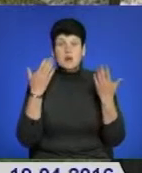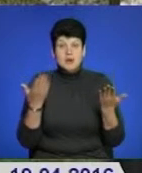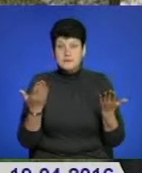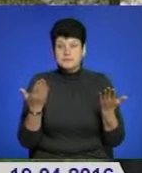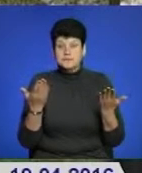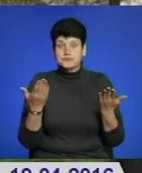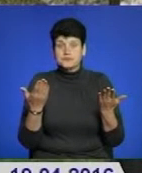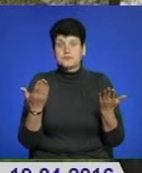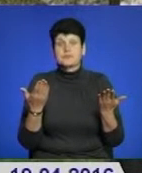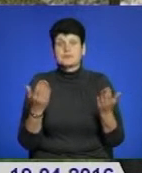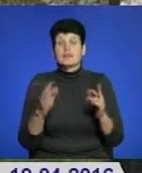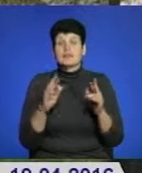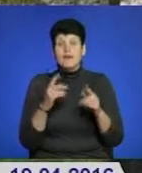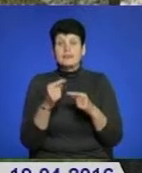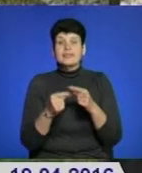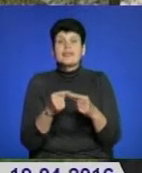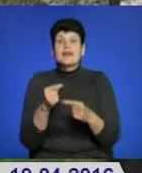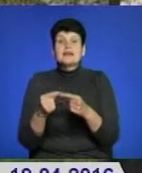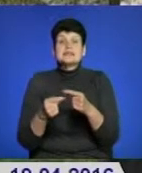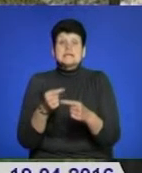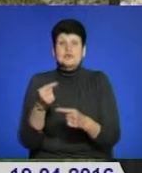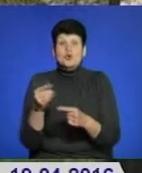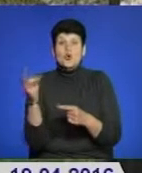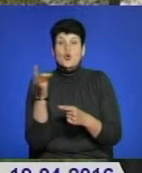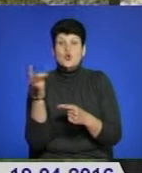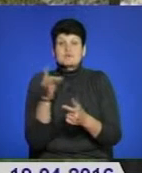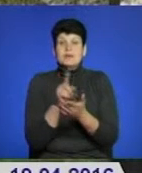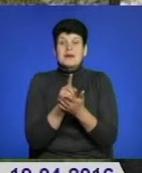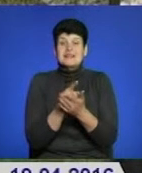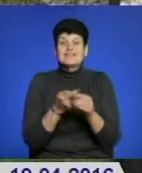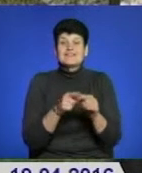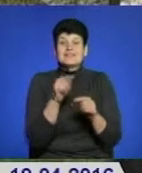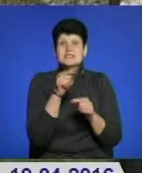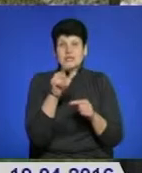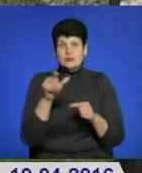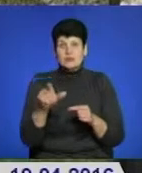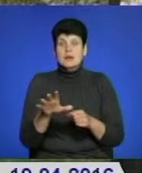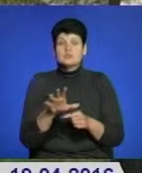І як наслідок розмір пенсії в цих людей був